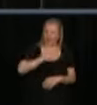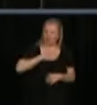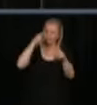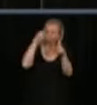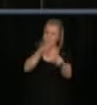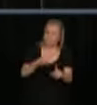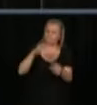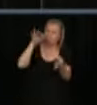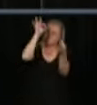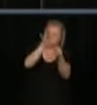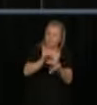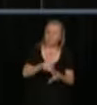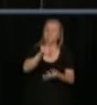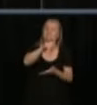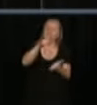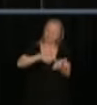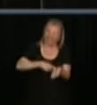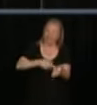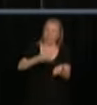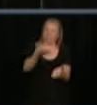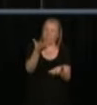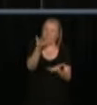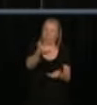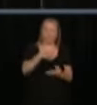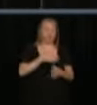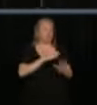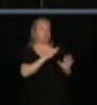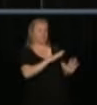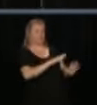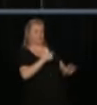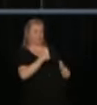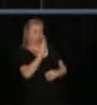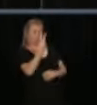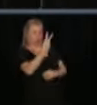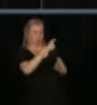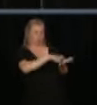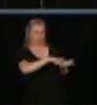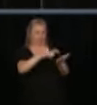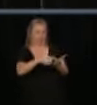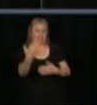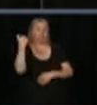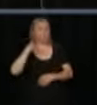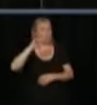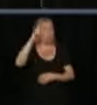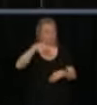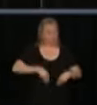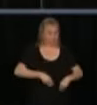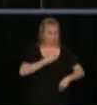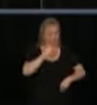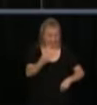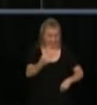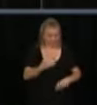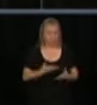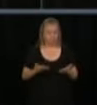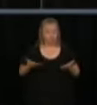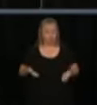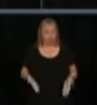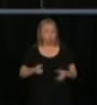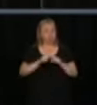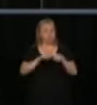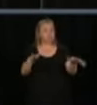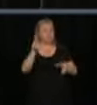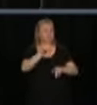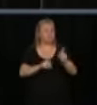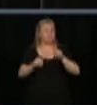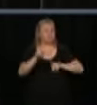que le premier ministre a dit. Il faut donner deux dates d'application parce qu'il faut rappeler qu'on a déjà, dans le réseau public, à peu près 90-91 %.